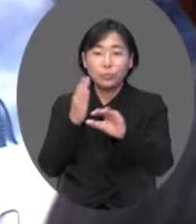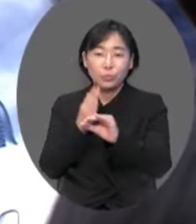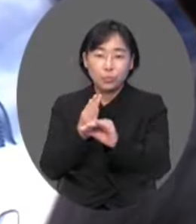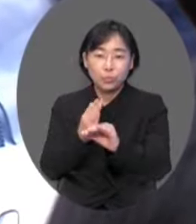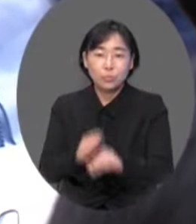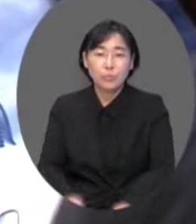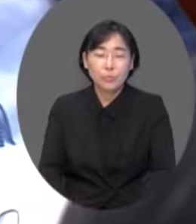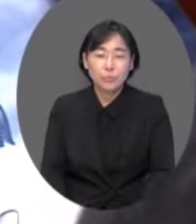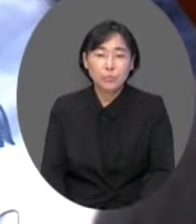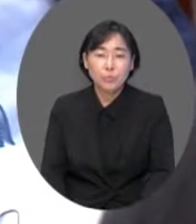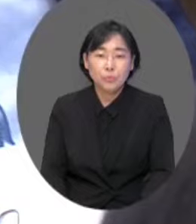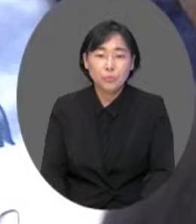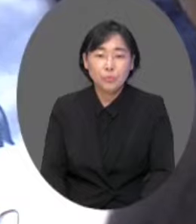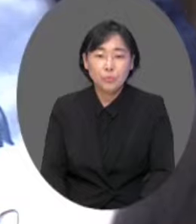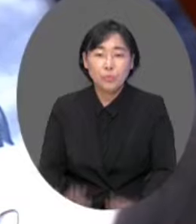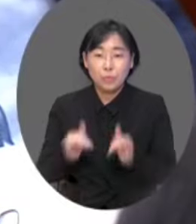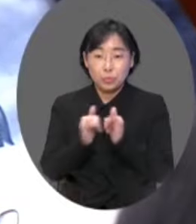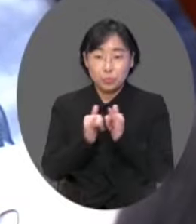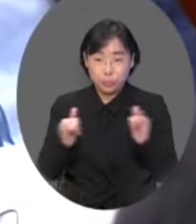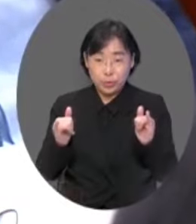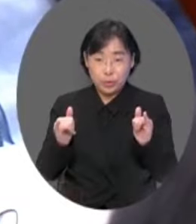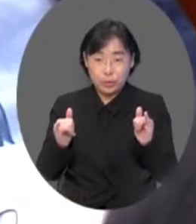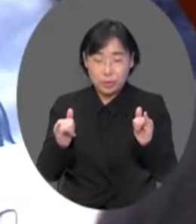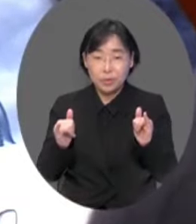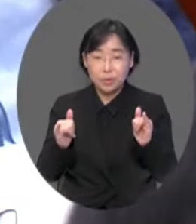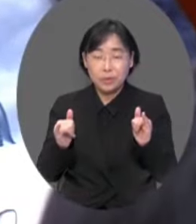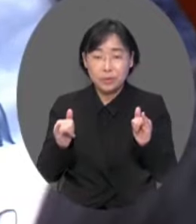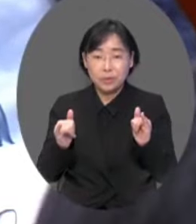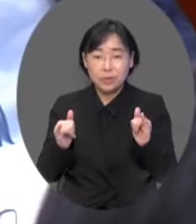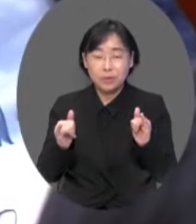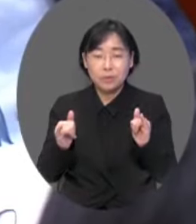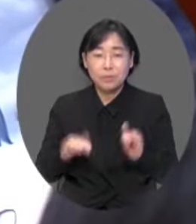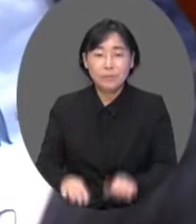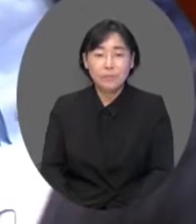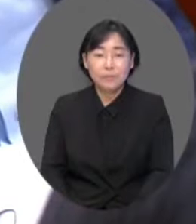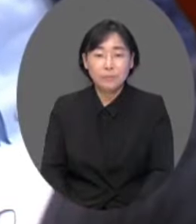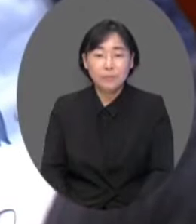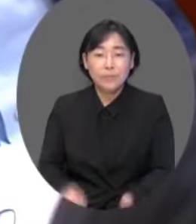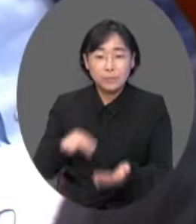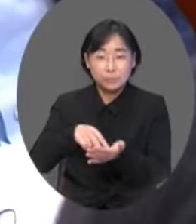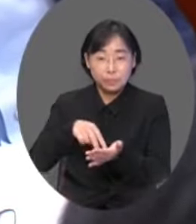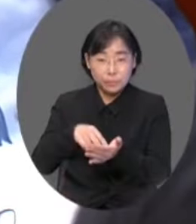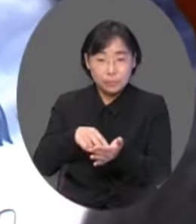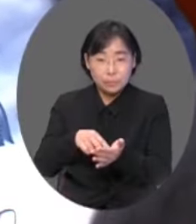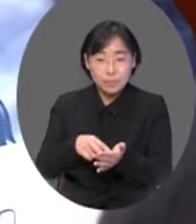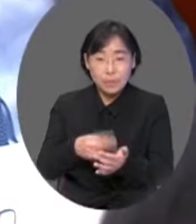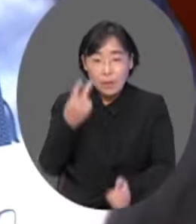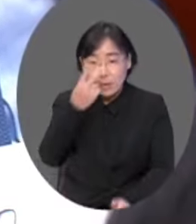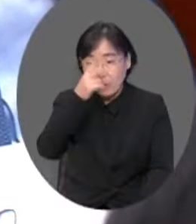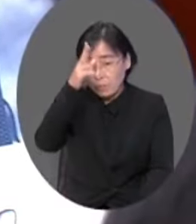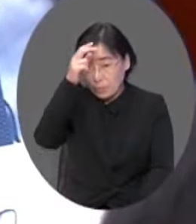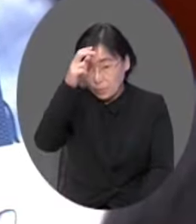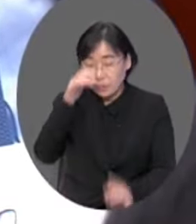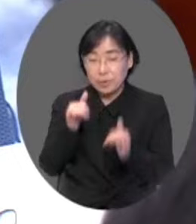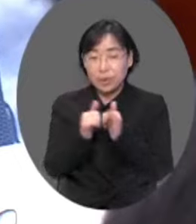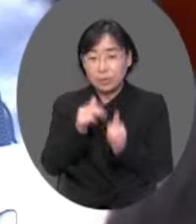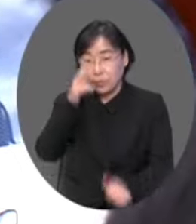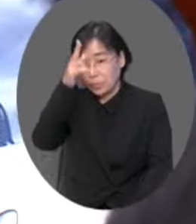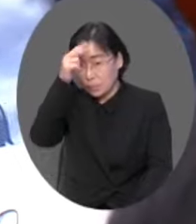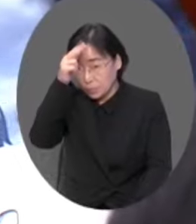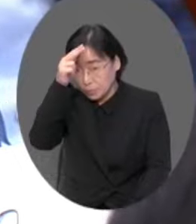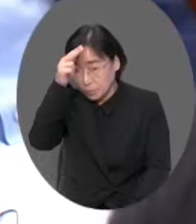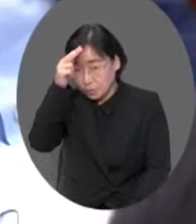국가를 공무원을 통해서 인식합니다. 지금 국민은 검찰 수사관, 경찰